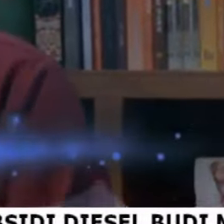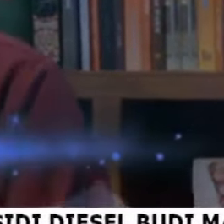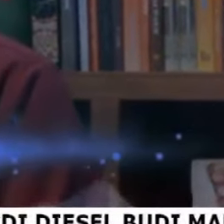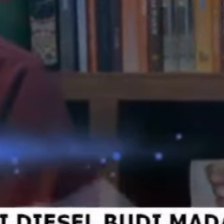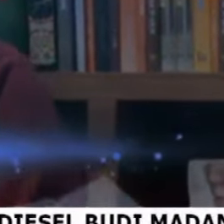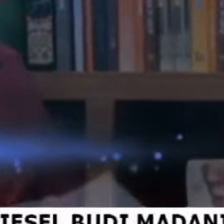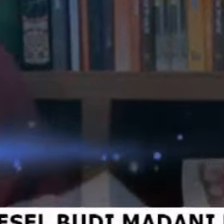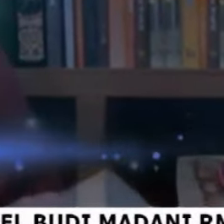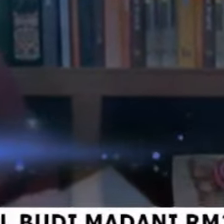الذين ضل سعيهم في الحياة الدنيا وهم